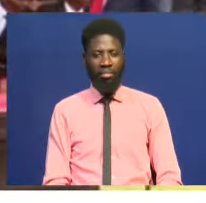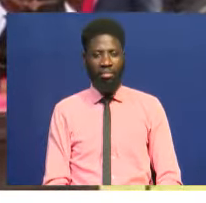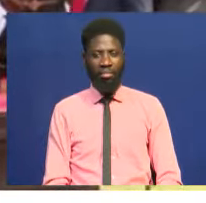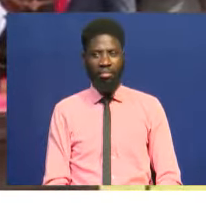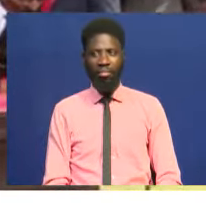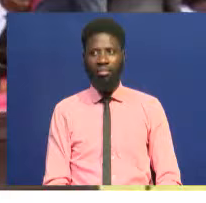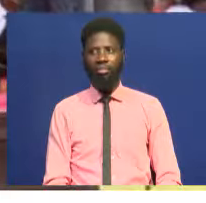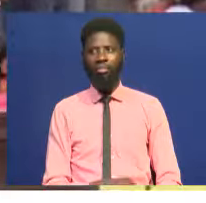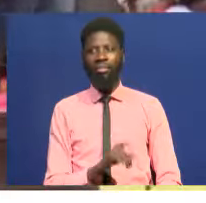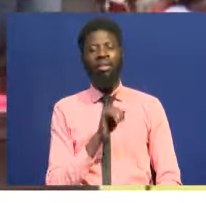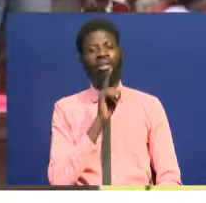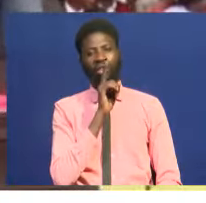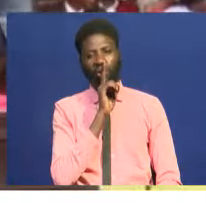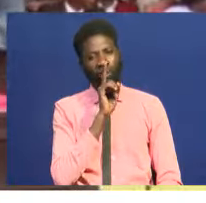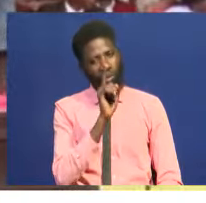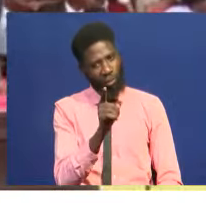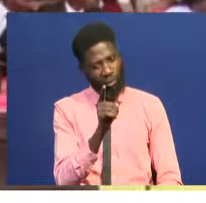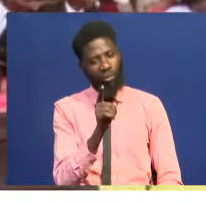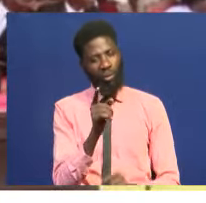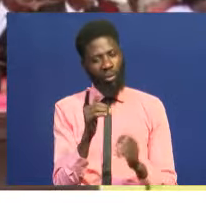So,